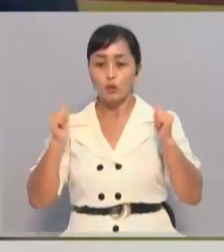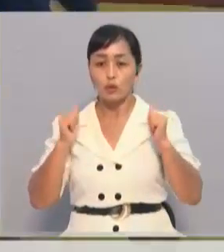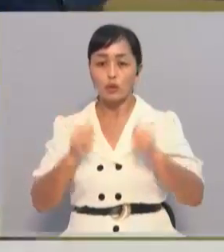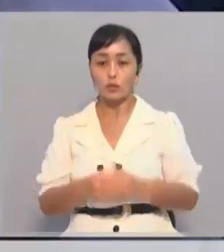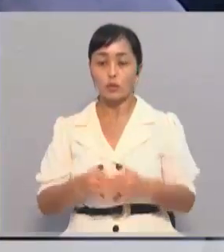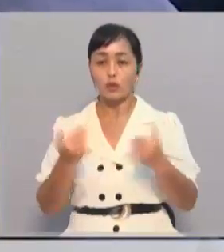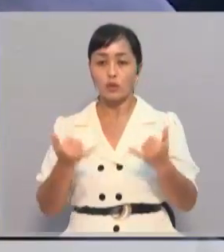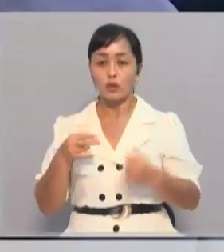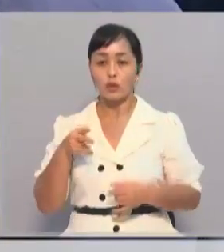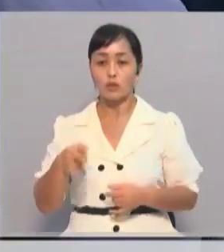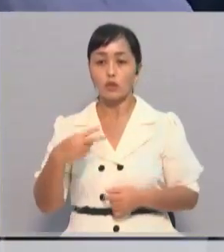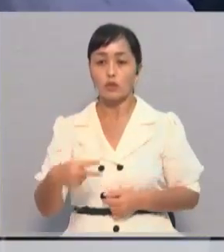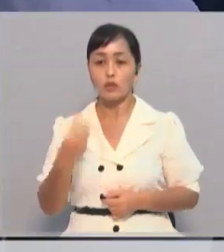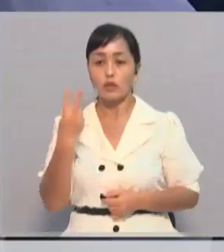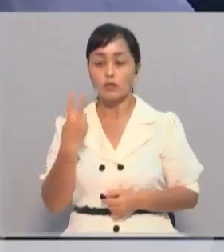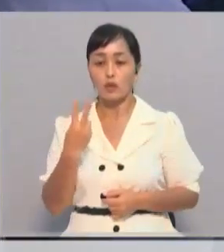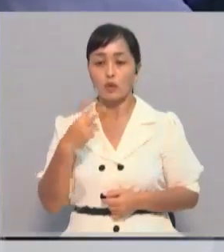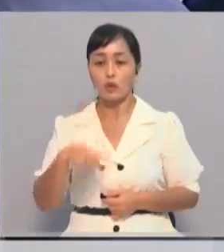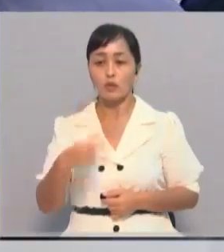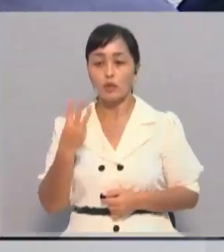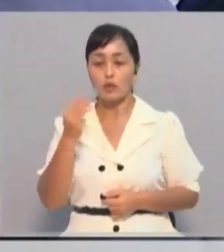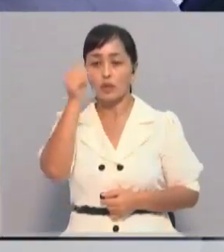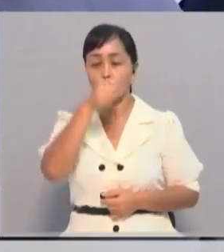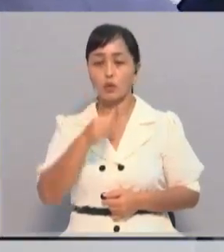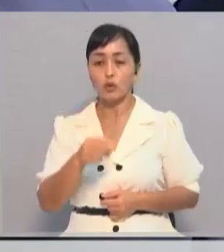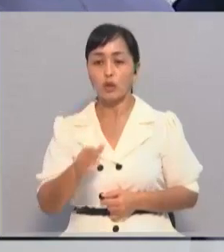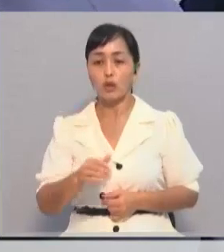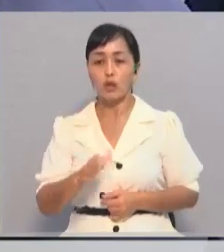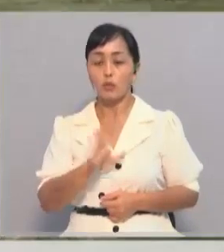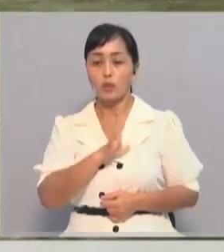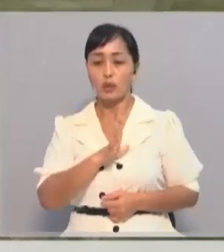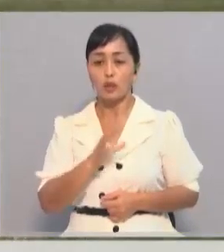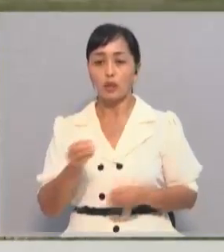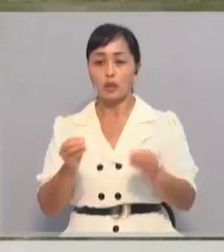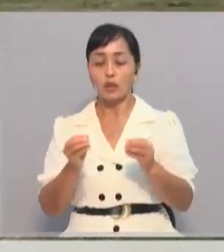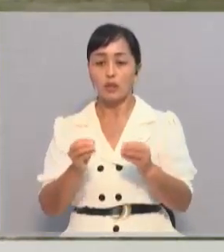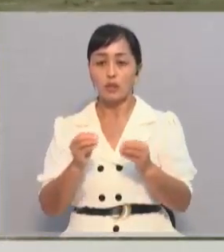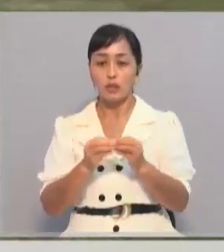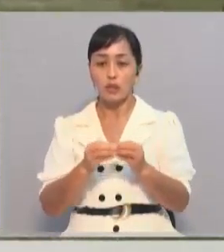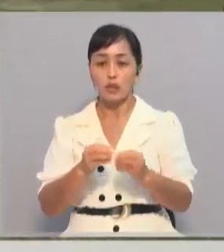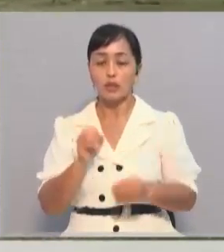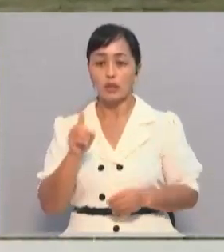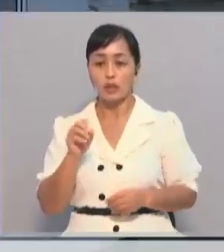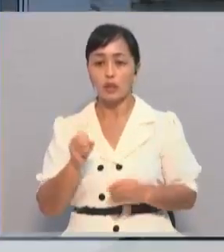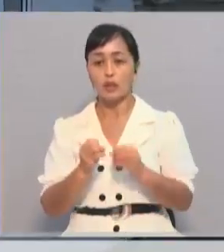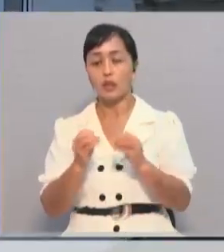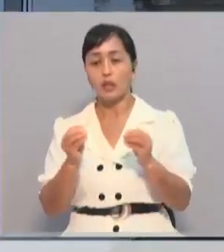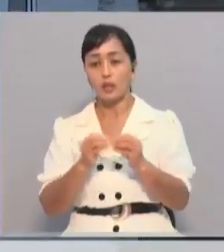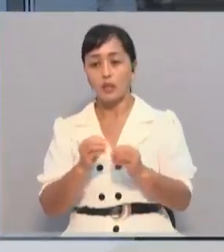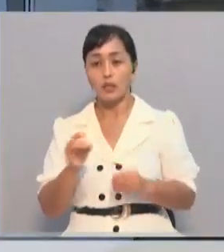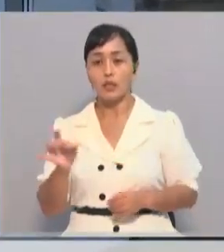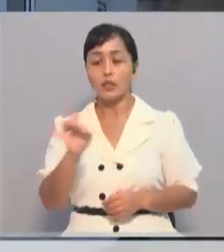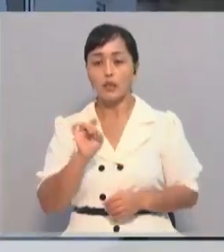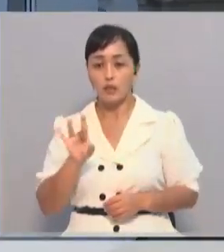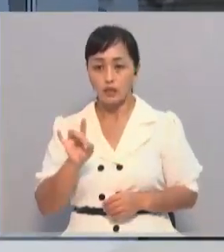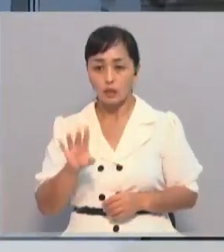за 2022-2023 годы завоевали 7 золотых, 10 серебряных, 14 бронзовых наград